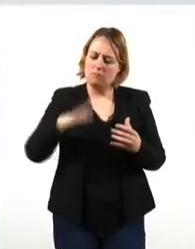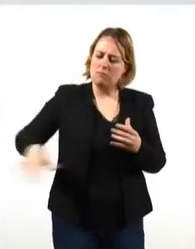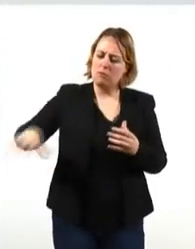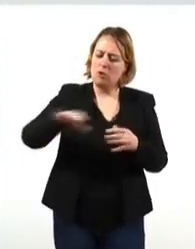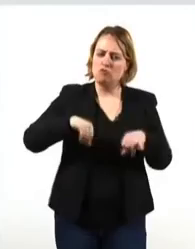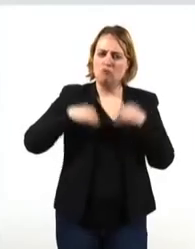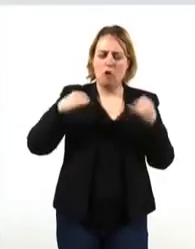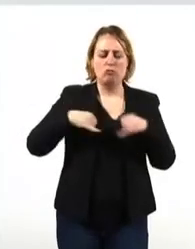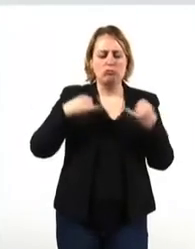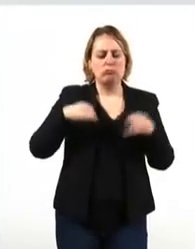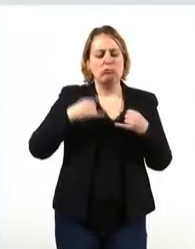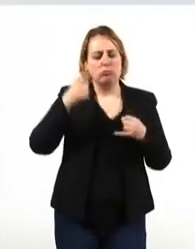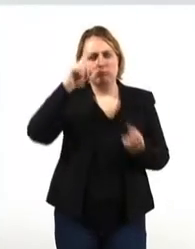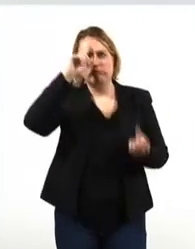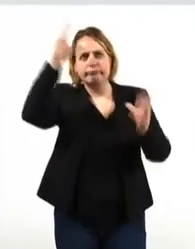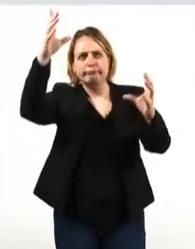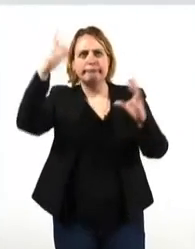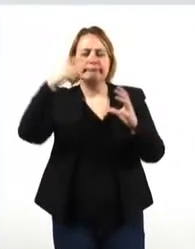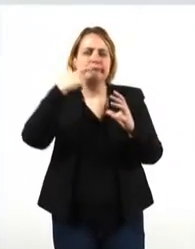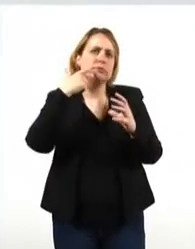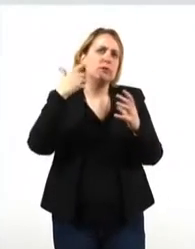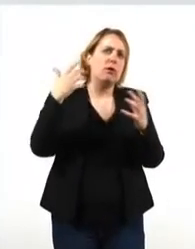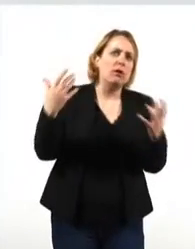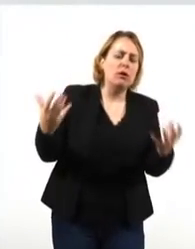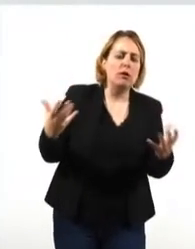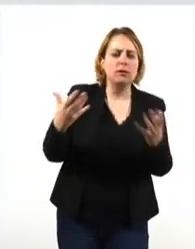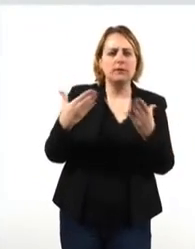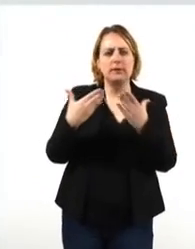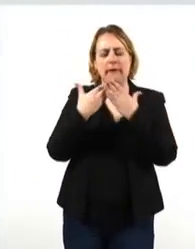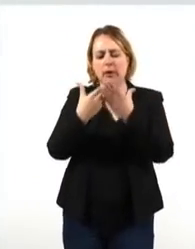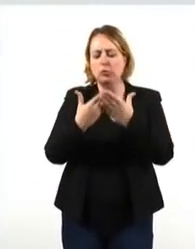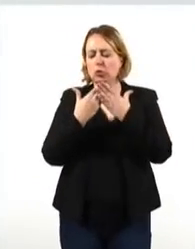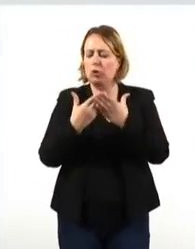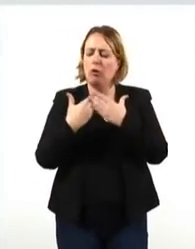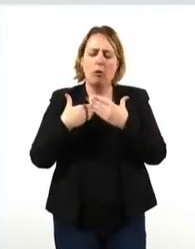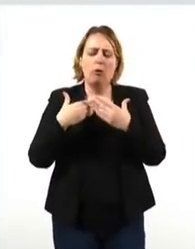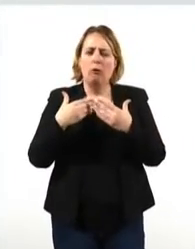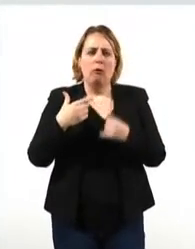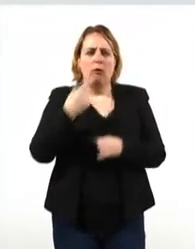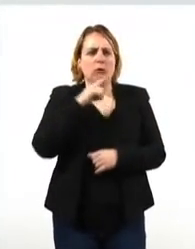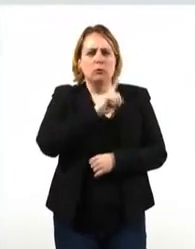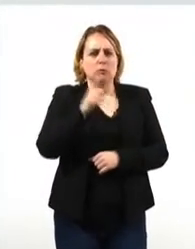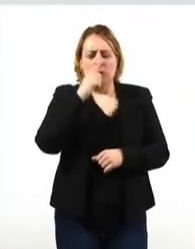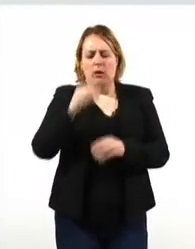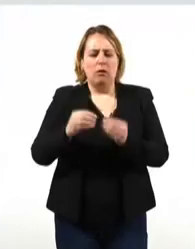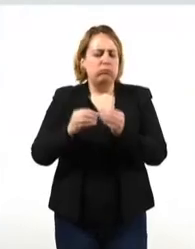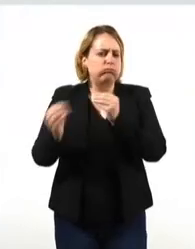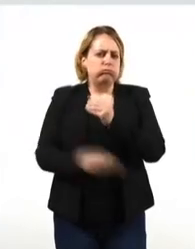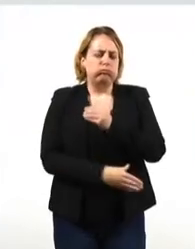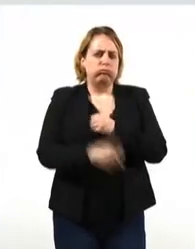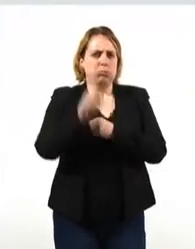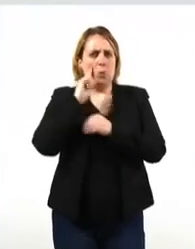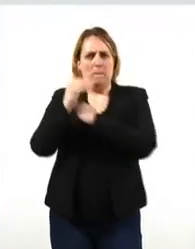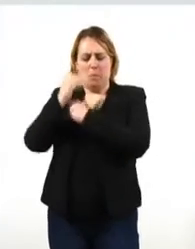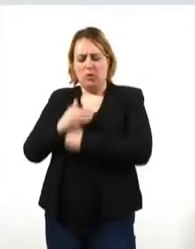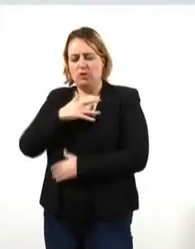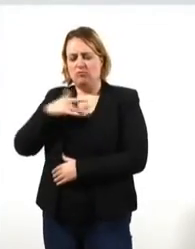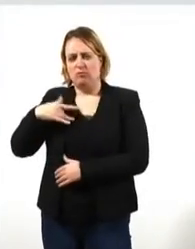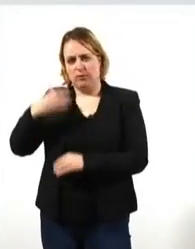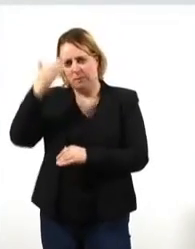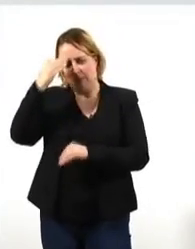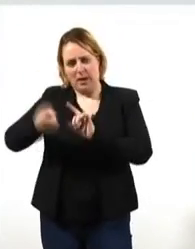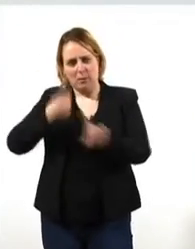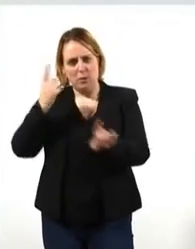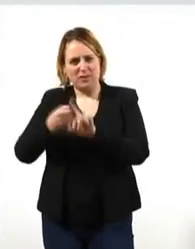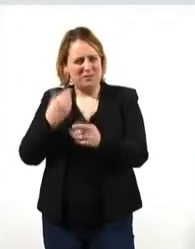que soit ils se disent bah, « tout compte fait, mes études, je m'en désintéresse parce que c'est la seule façon de préserver ma santé mentale ». Voilà, ce n'est pas